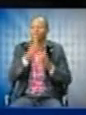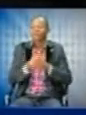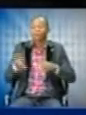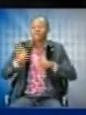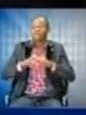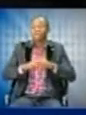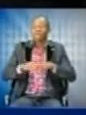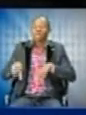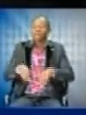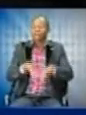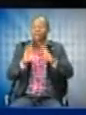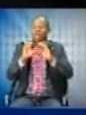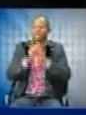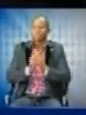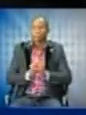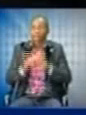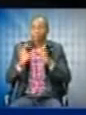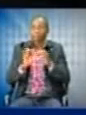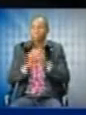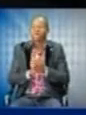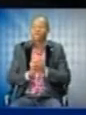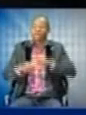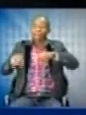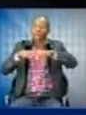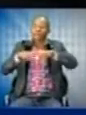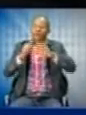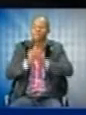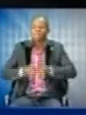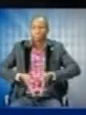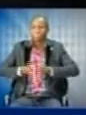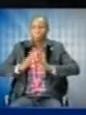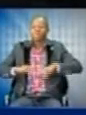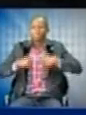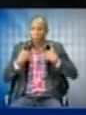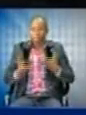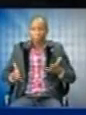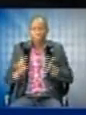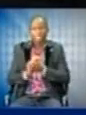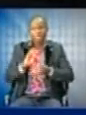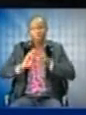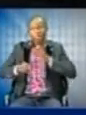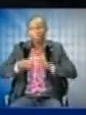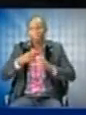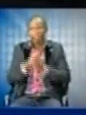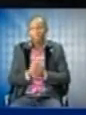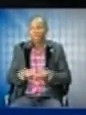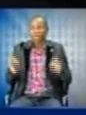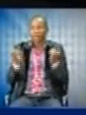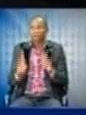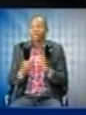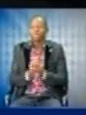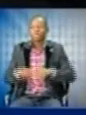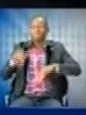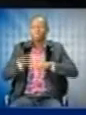fer du côté du nord. Alors là, moi, je voudrais qu'on pose la question aux gens si vraiment ils veulent se les découper. À mon avis, le découpage